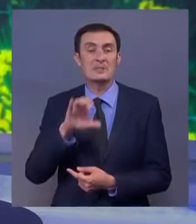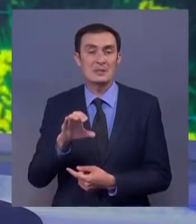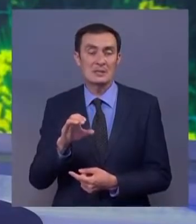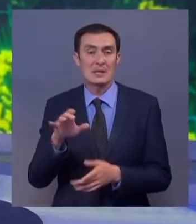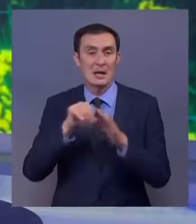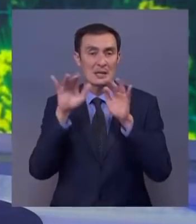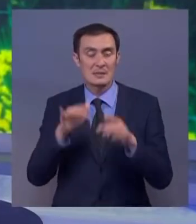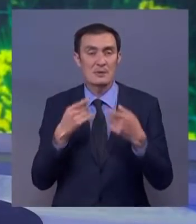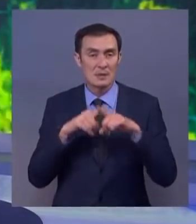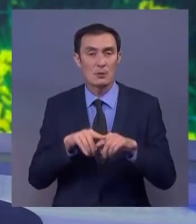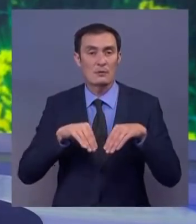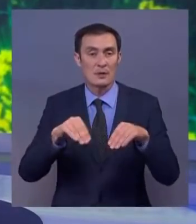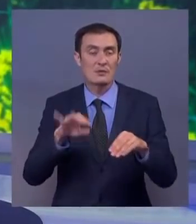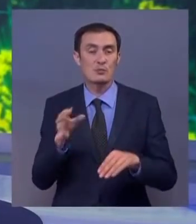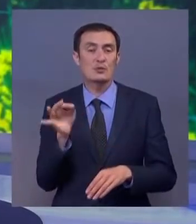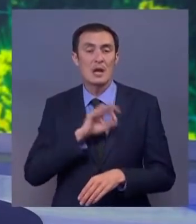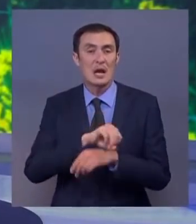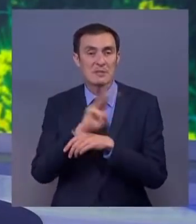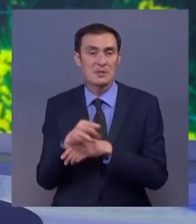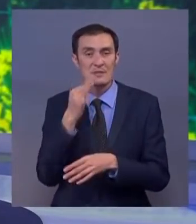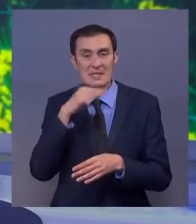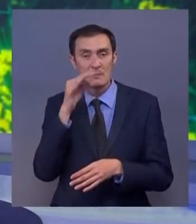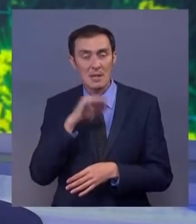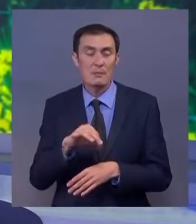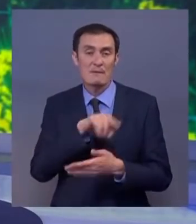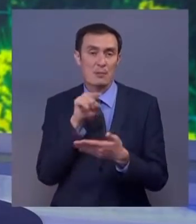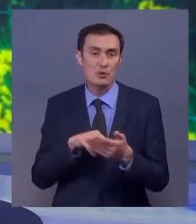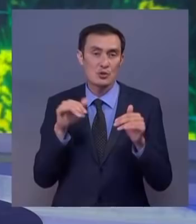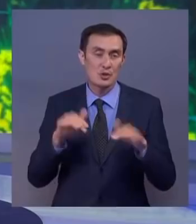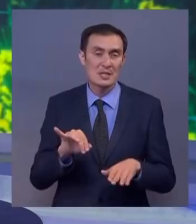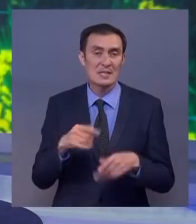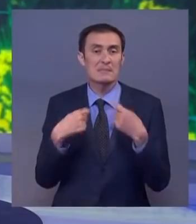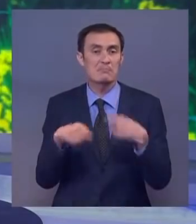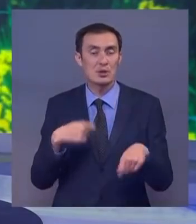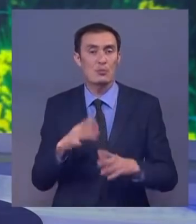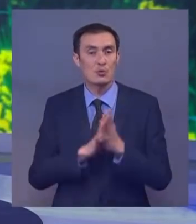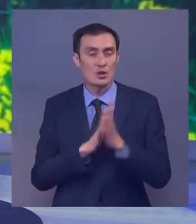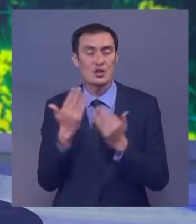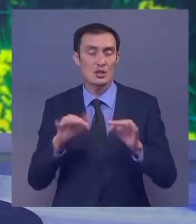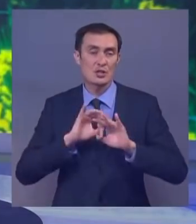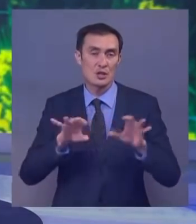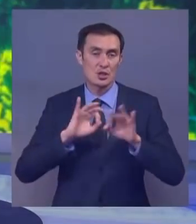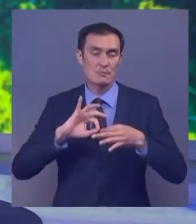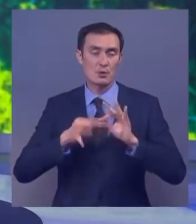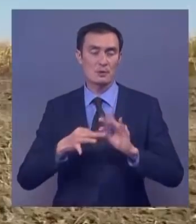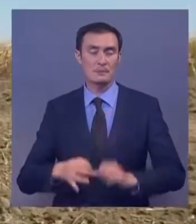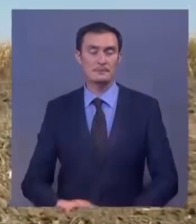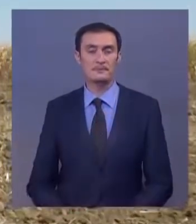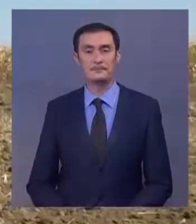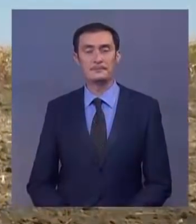Крестьяне обучат технологии выращивания и будут обеспечивать семенами. Решен вопрос и со сбытом урожая. Подробности у Адильхана Сахари.